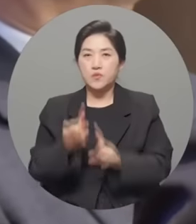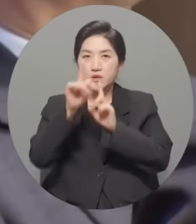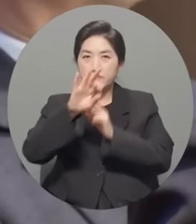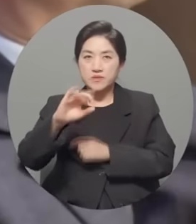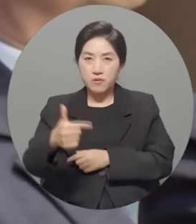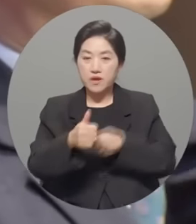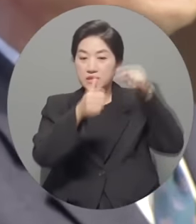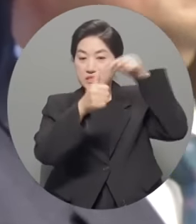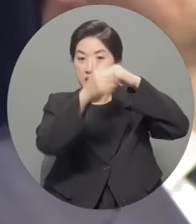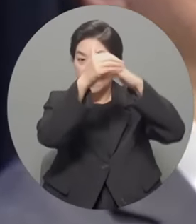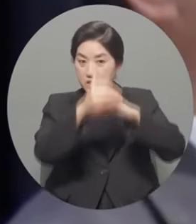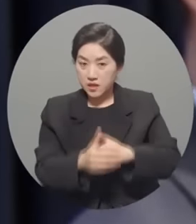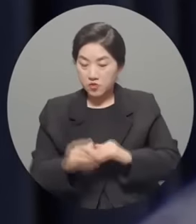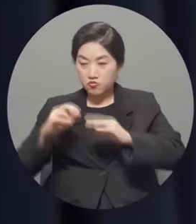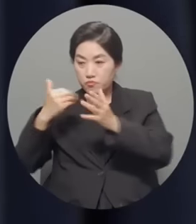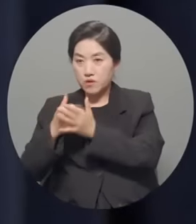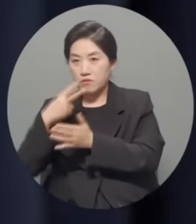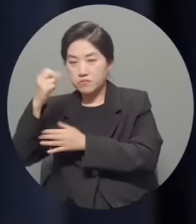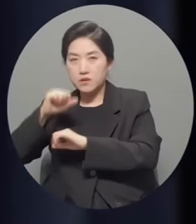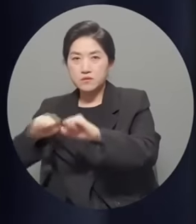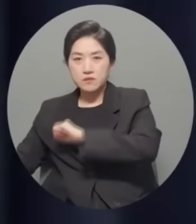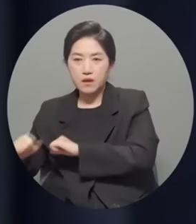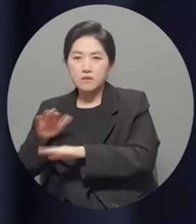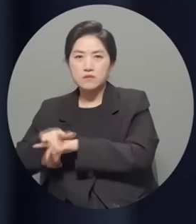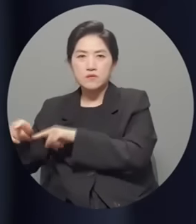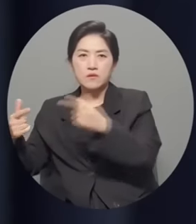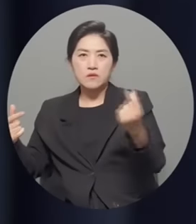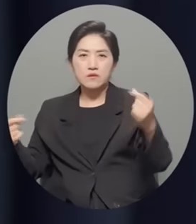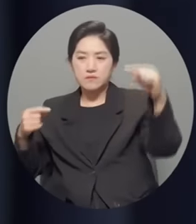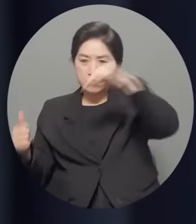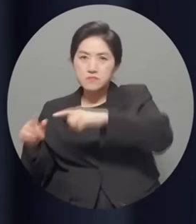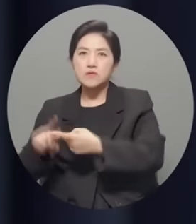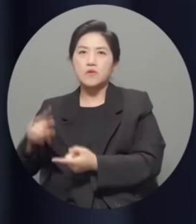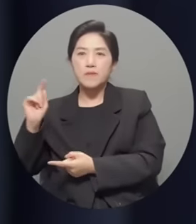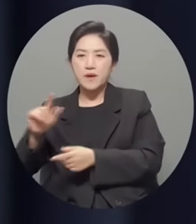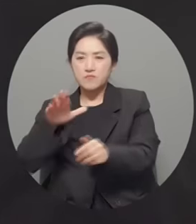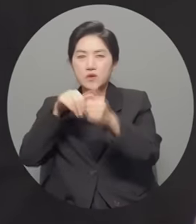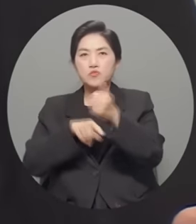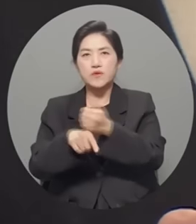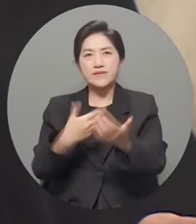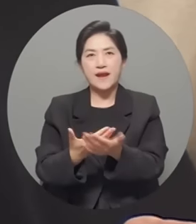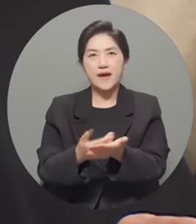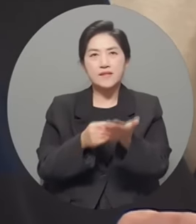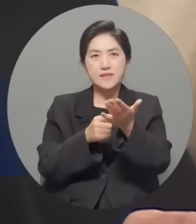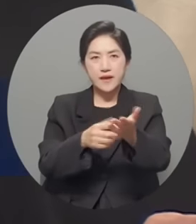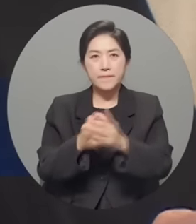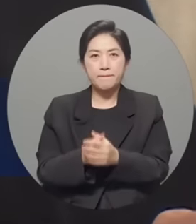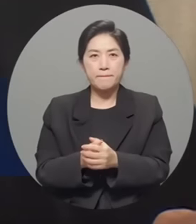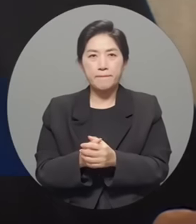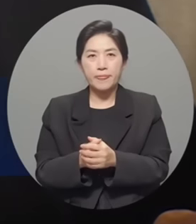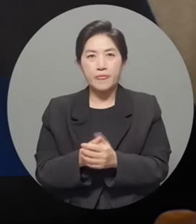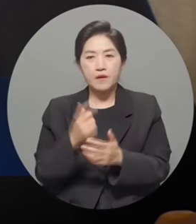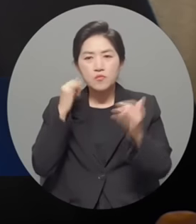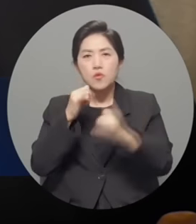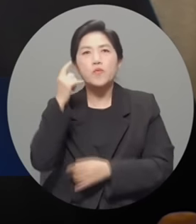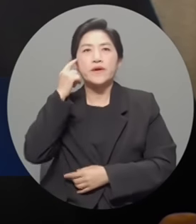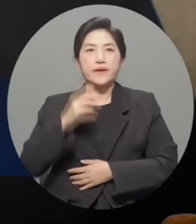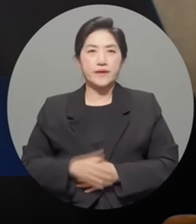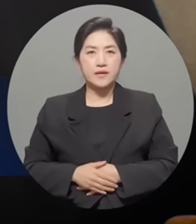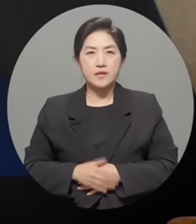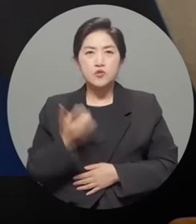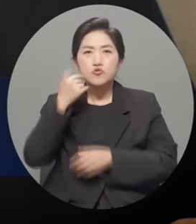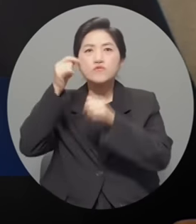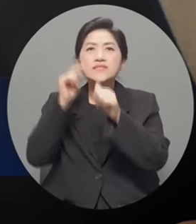국방부 검찰단의 행동으로 옮겨졌다고 보는 게 합리적이라며 소환 조사를 촉구했습니다. 왜 통화를 했고 누구